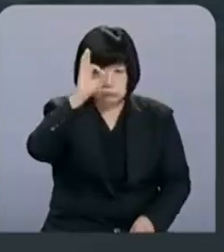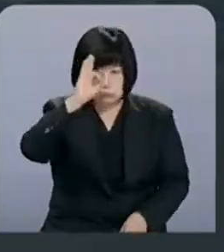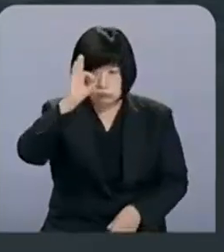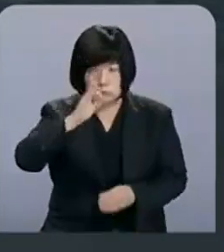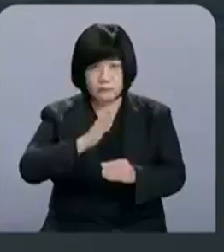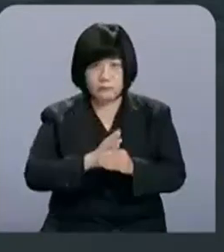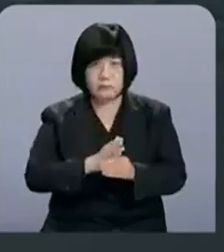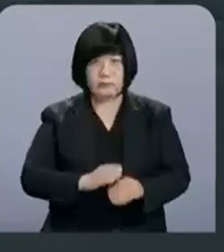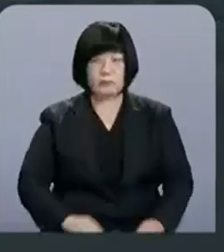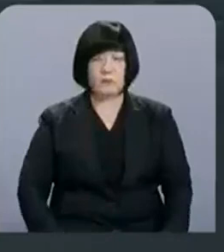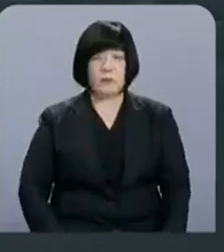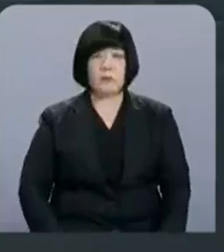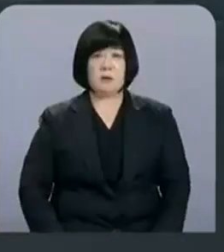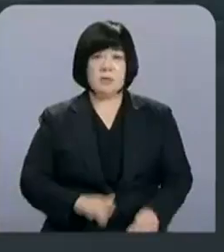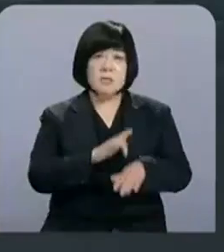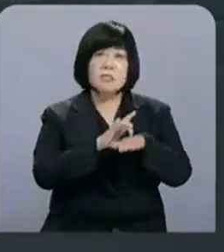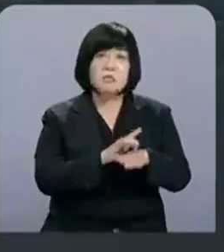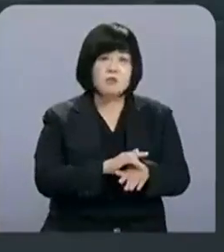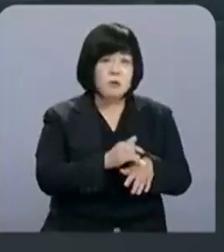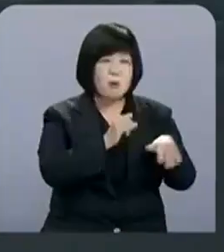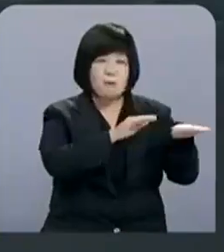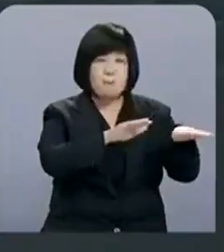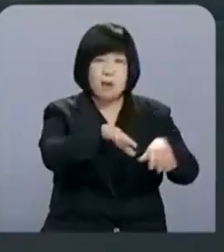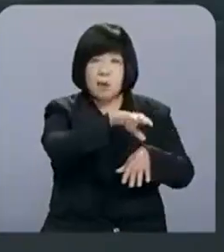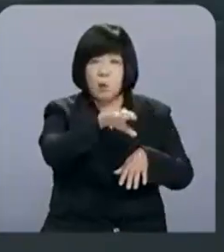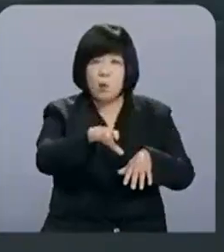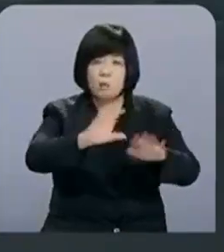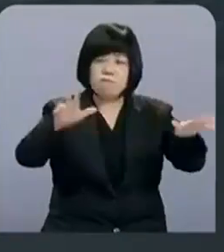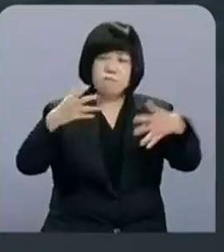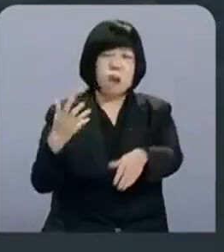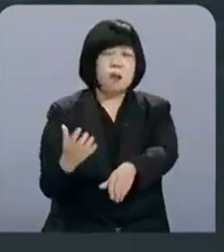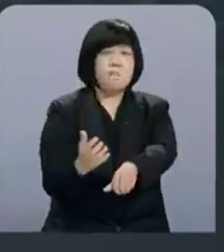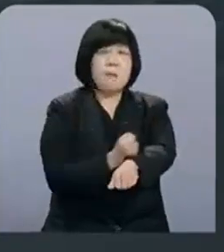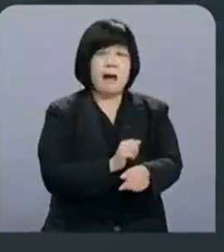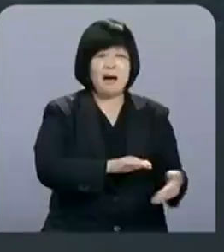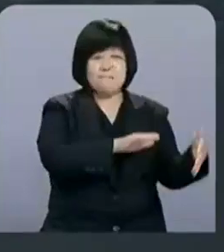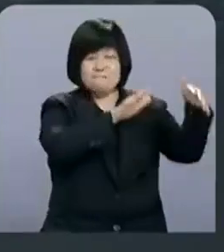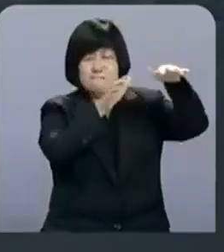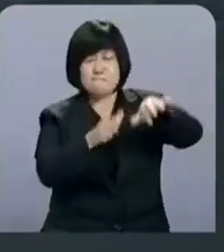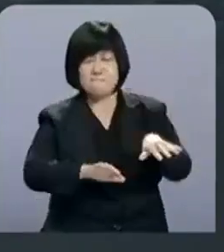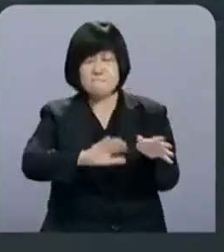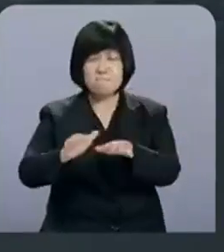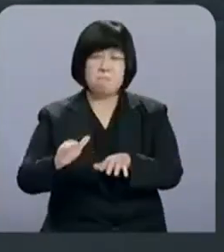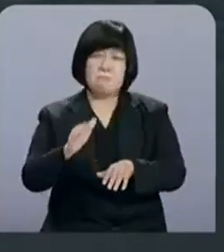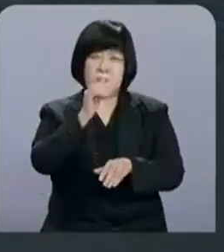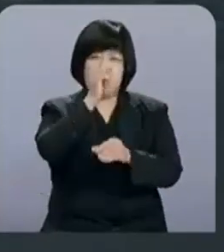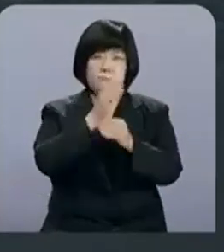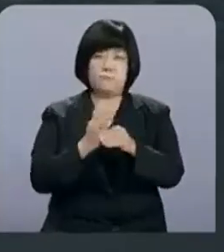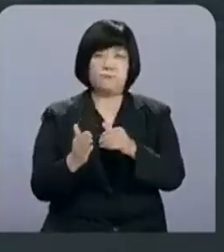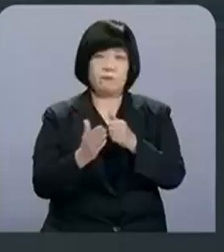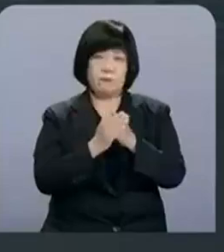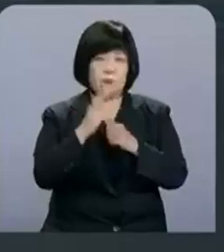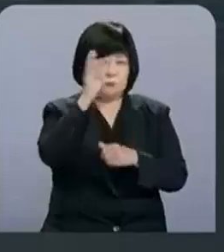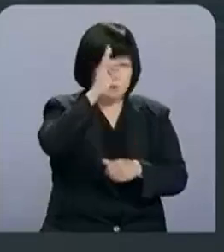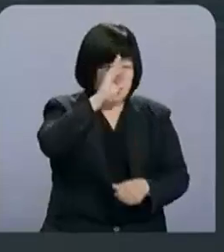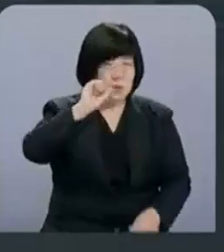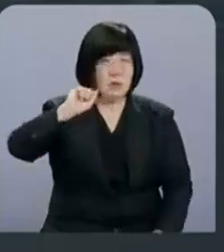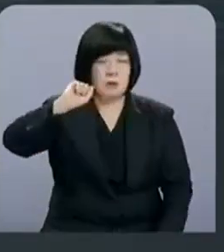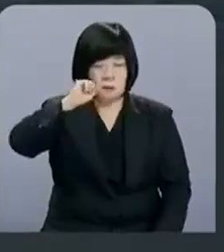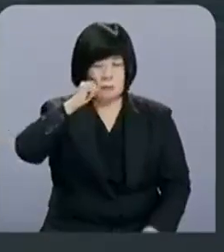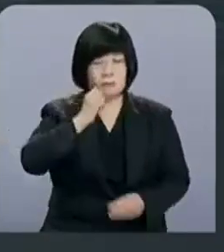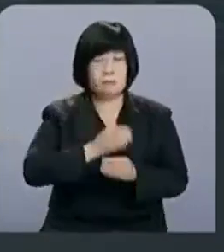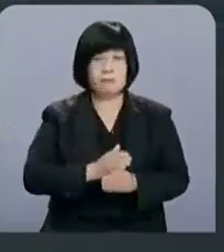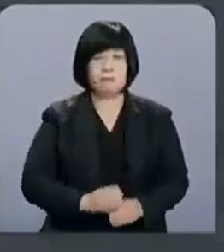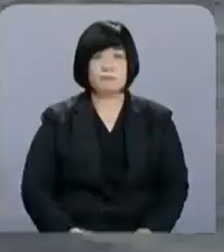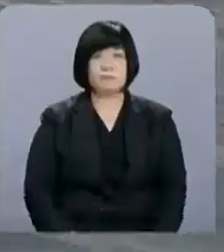있습니다 하지만 실종 해역에 강풍이 불고 파도 까지 높아 수색에 어려움을 겪고 있습니다 김영록 기자가 취재했습니다